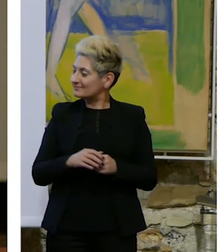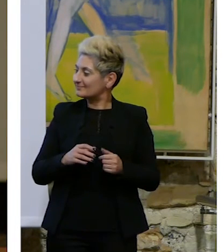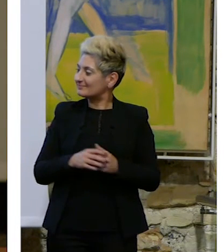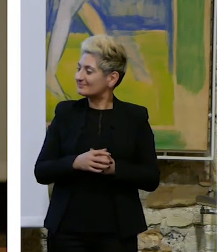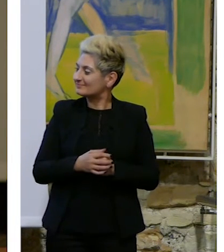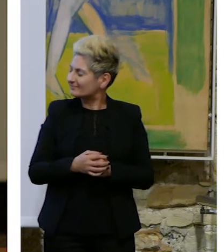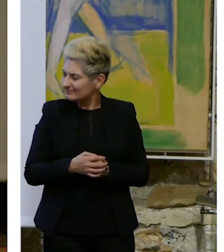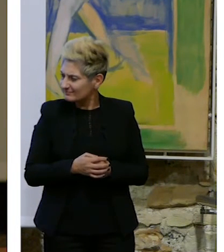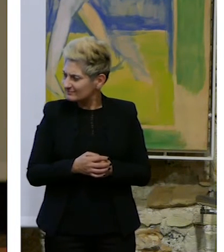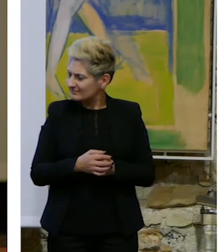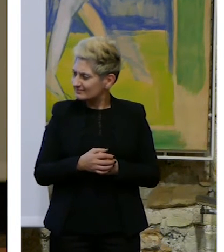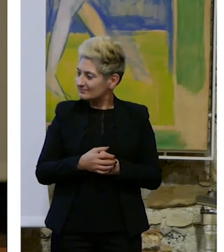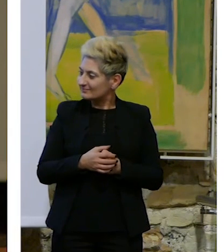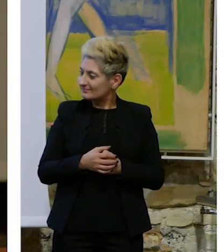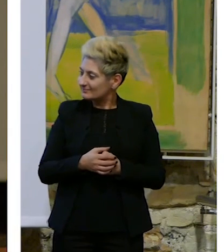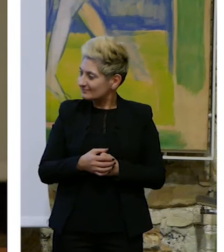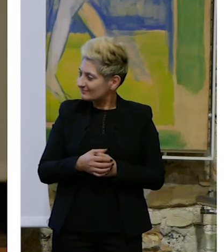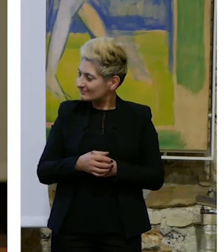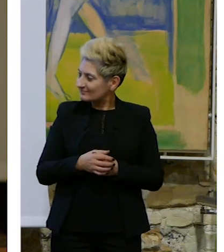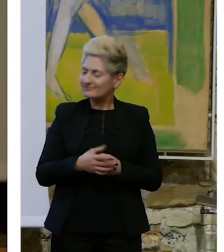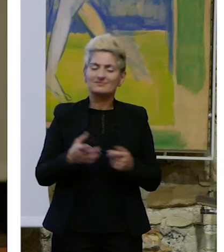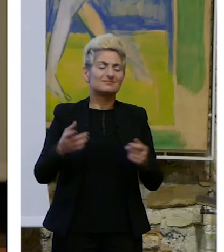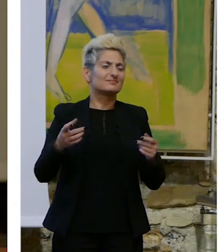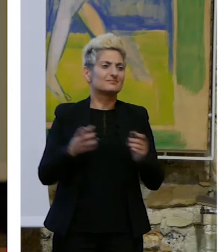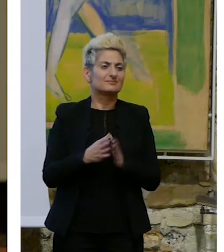rapido. Il museo si fonda